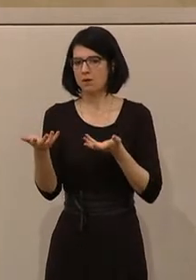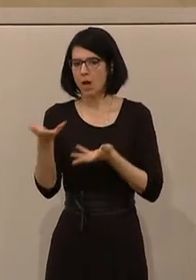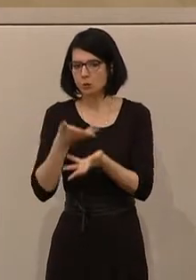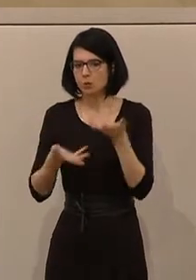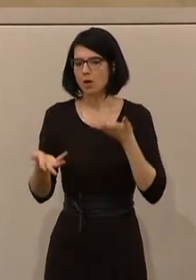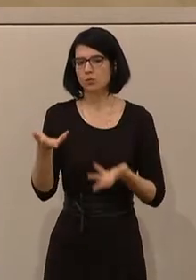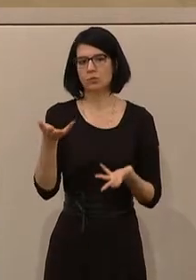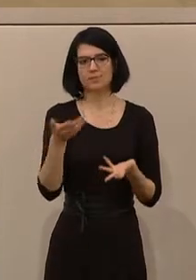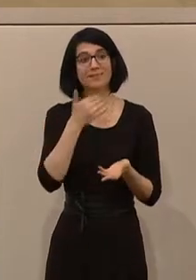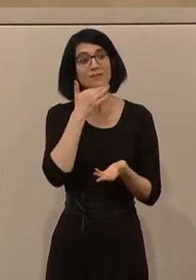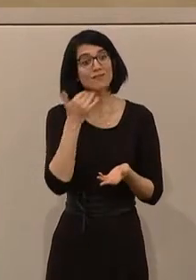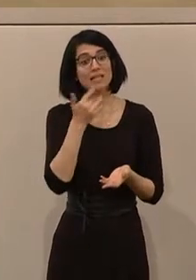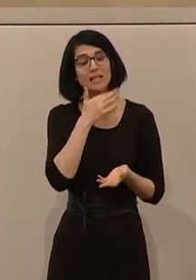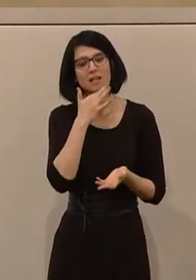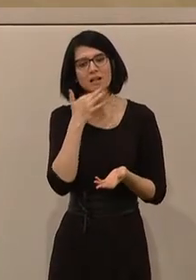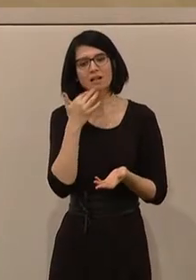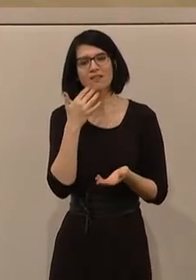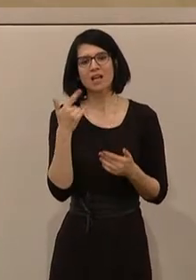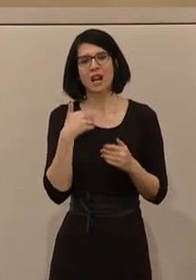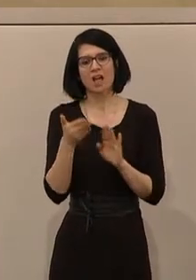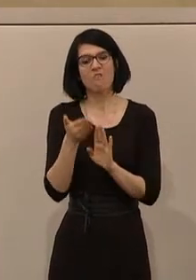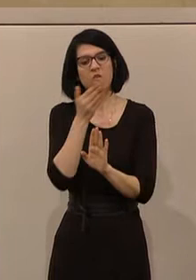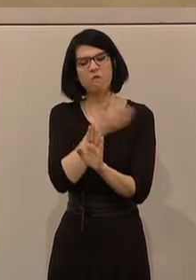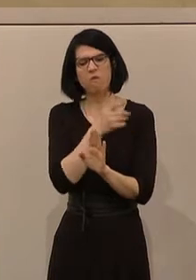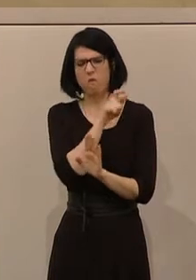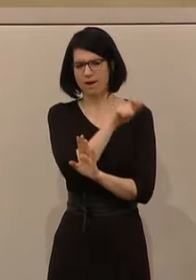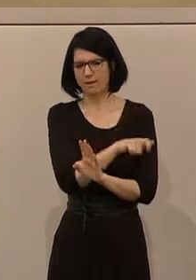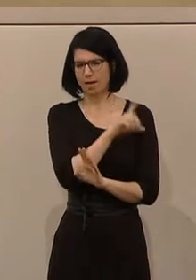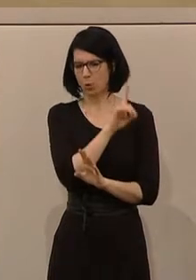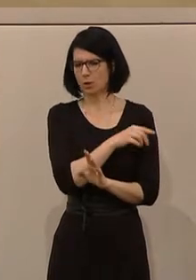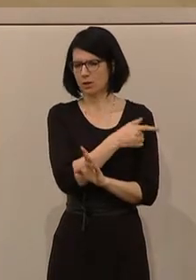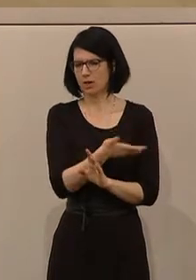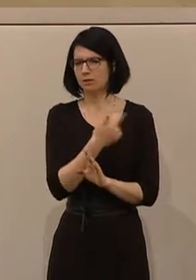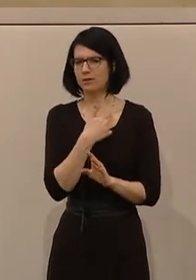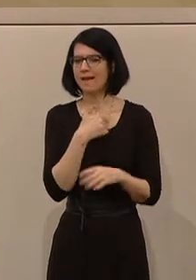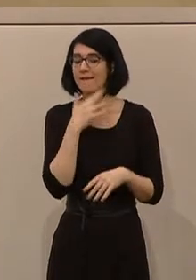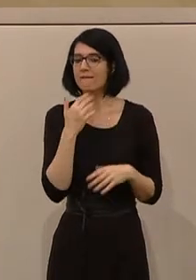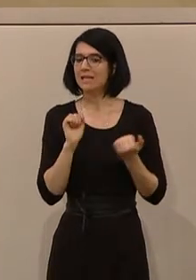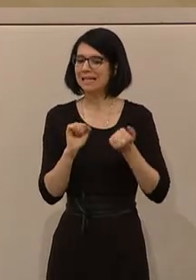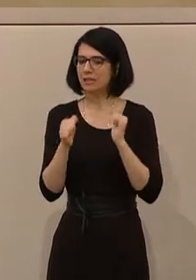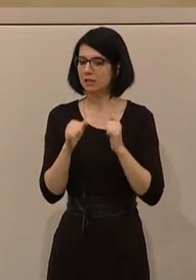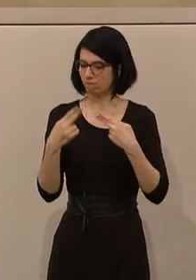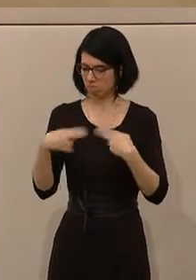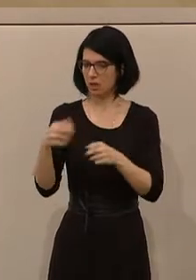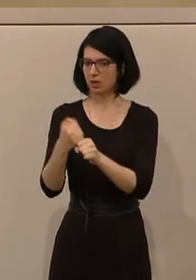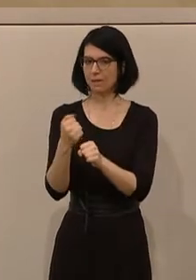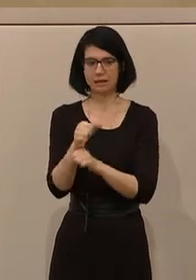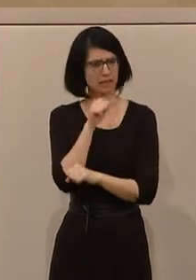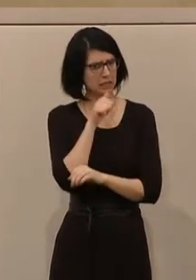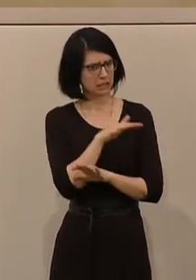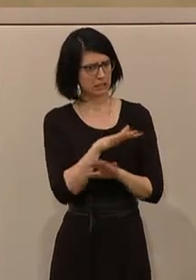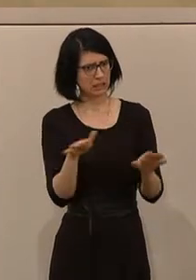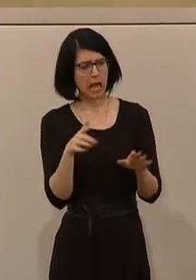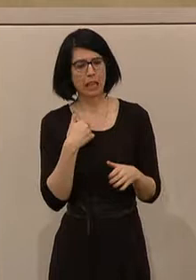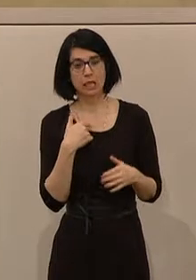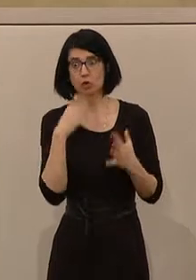gibt viele vom Vorgänger, Herrn Trotzter, begonnene Initiativen, die aufgenommen und fortgesetzt werden. Nicht alles ist